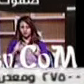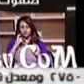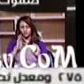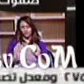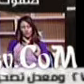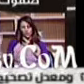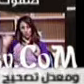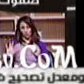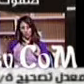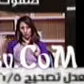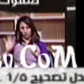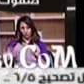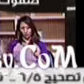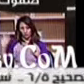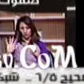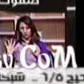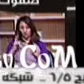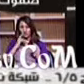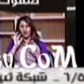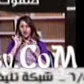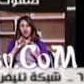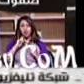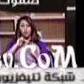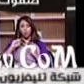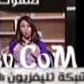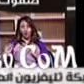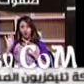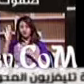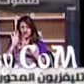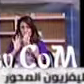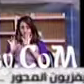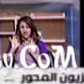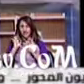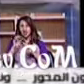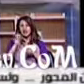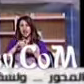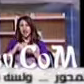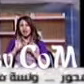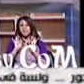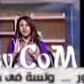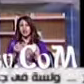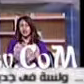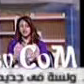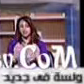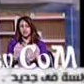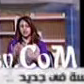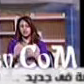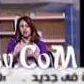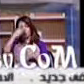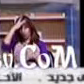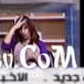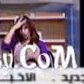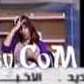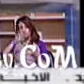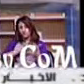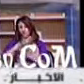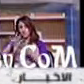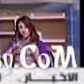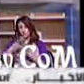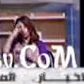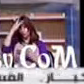والدول المتقدمه بيختاروا المحافظين بالانتخاب طبعا احنا ليه ما نختار المحافظ بالانتخاب عشان يعني عشان الصداع اللي بيجي لنا كل مره مع تغيير كل